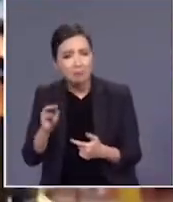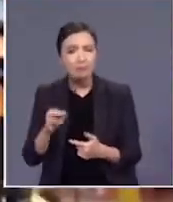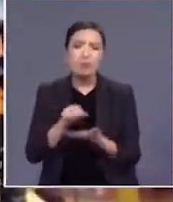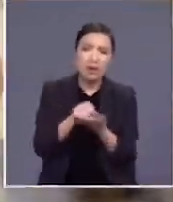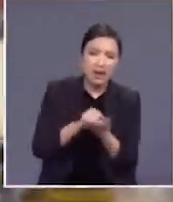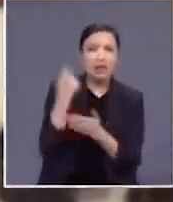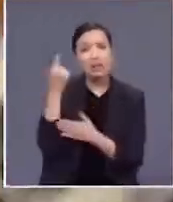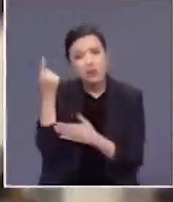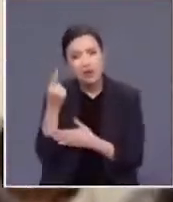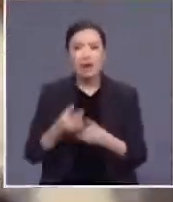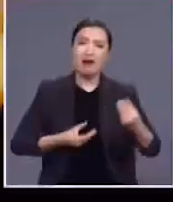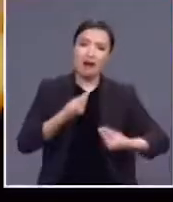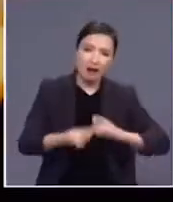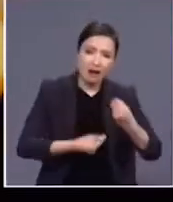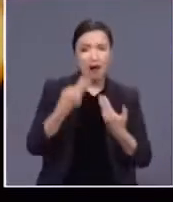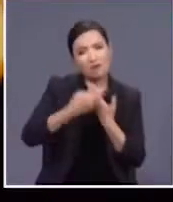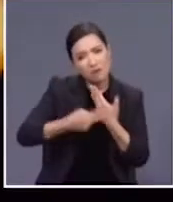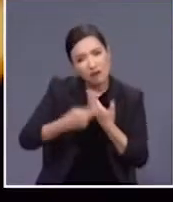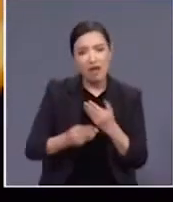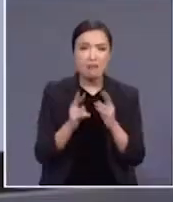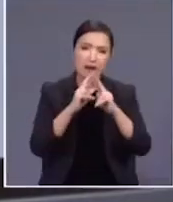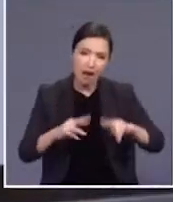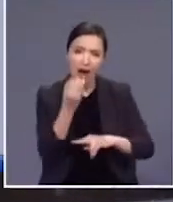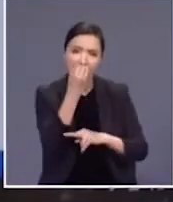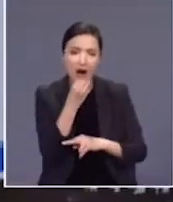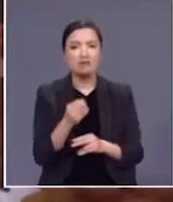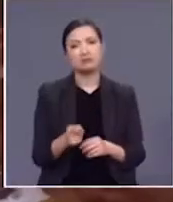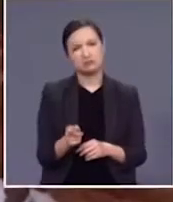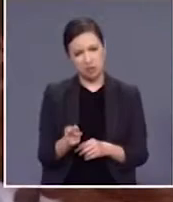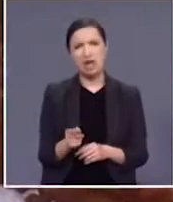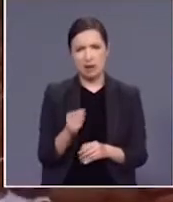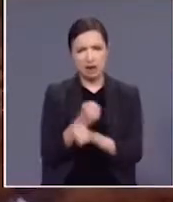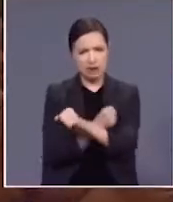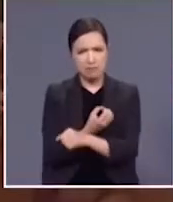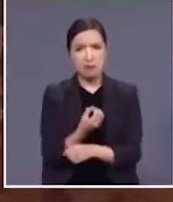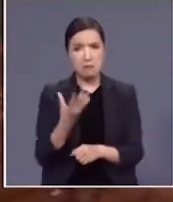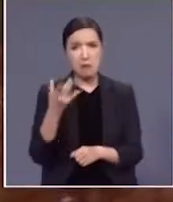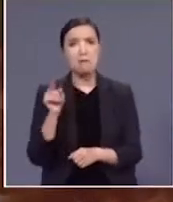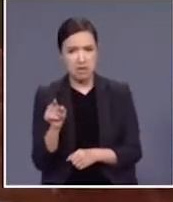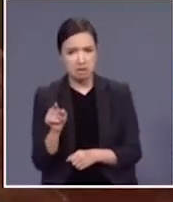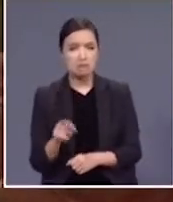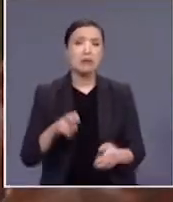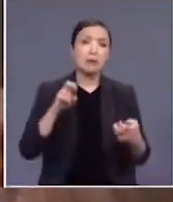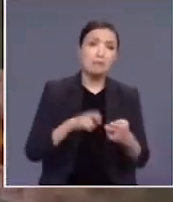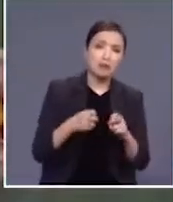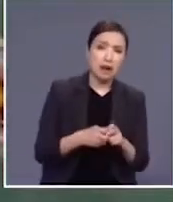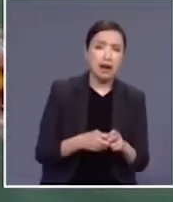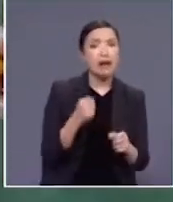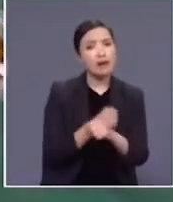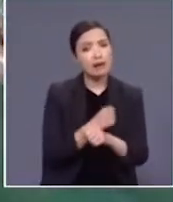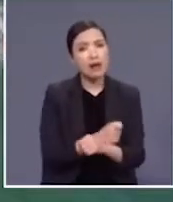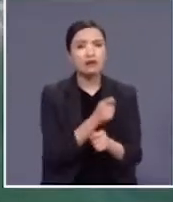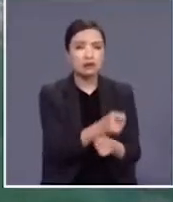เช่นการค้าขายโรงแรมภัตตาคารที่เห็นว่ามีแรงงานเพิ่มขึ้นอย่างต่อเนื่องซึ่งปัญหาแรงงานลดลงนี้จ